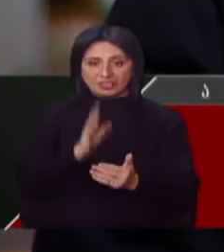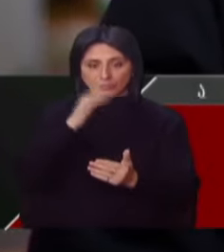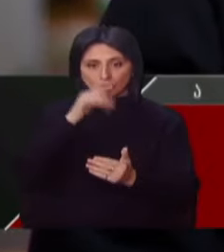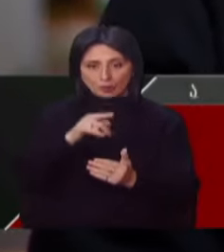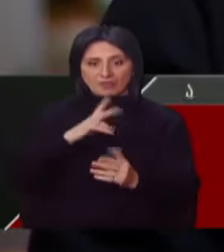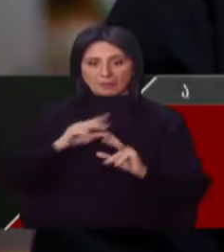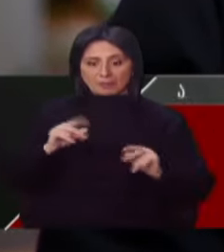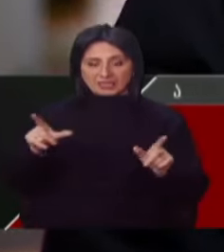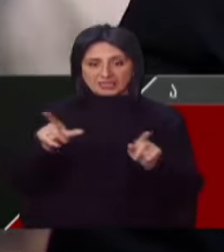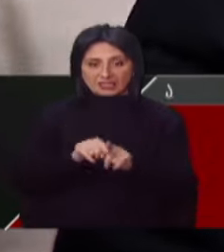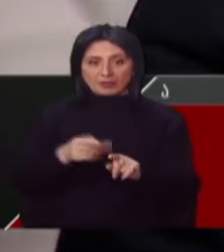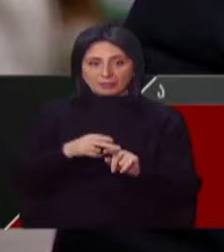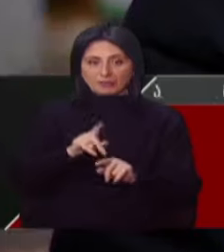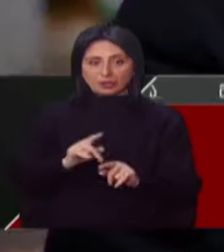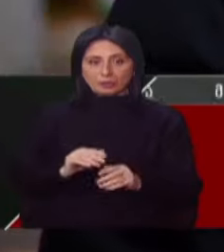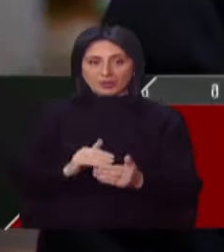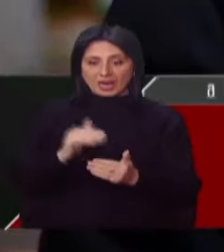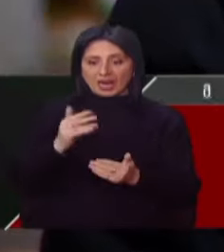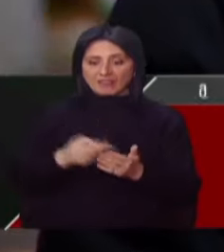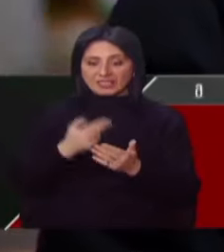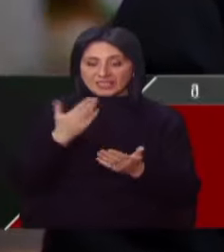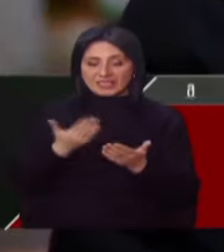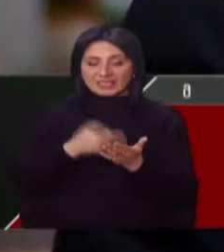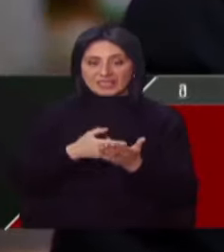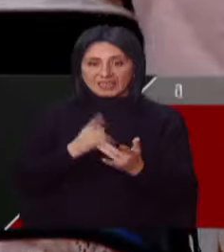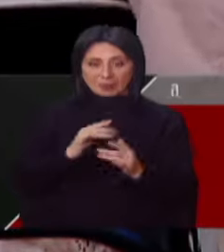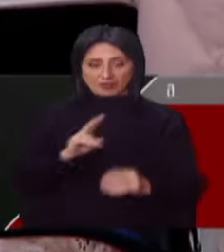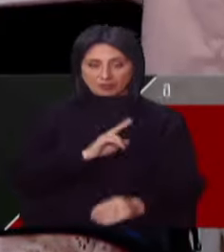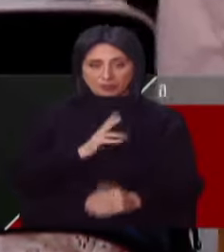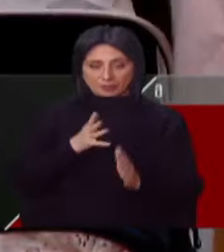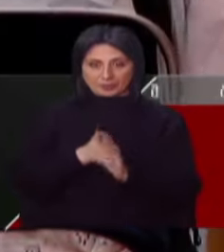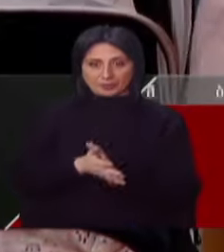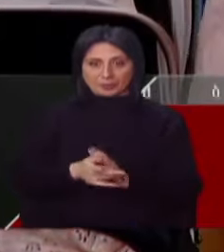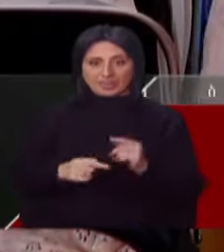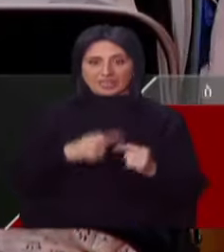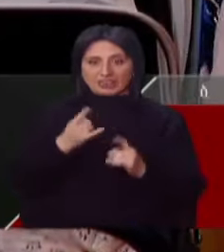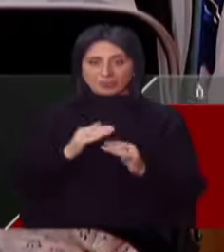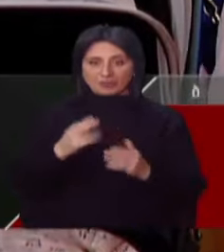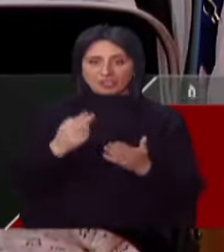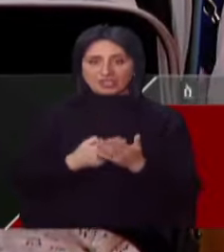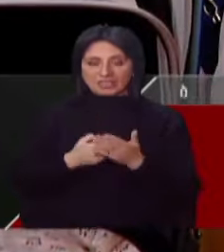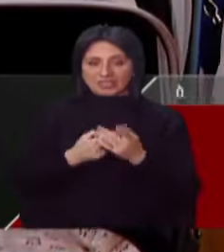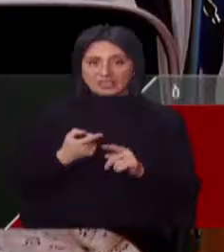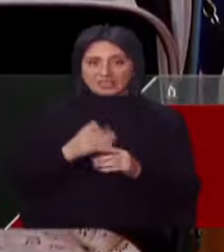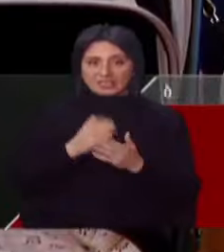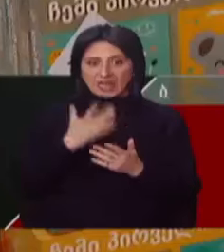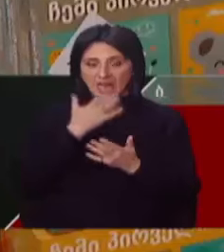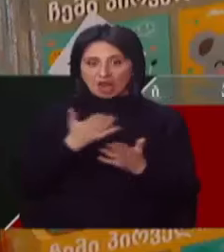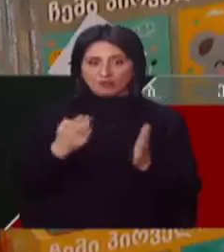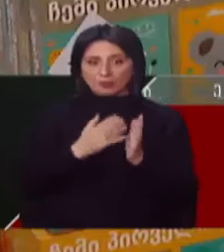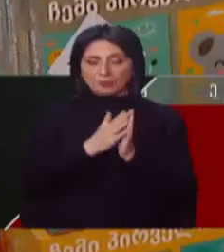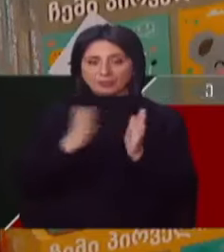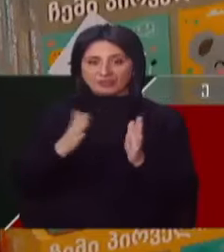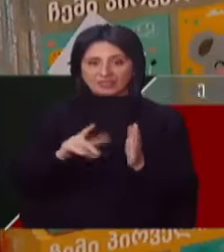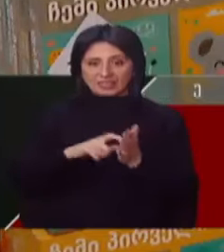მშობლებმა და მასწავლებლებმა იმას, რომ გავზარდოთ წიგნიერება ჩვენს ბავშვებში. თანამედროვე ბავშვი და წიგნიერება. ეს არის ეროვნული